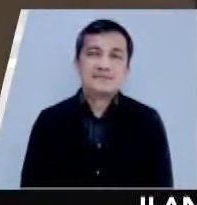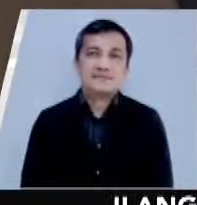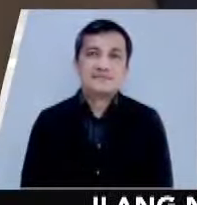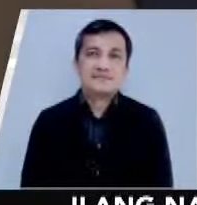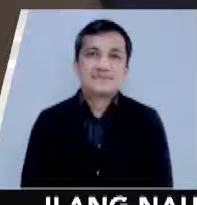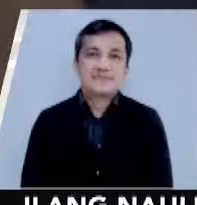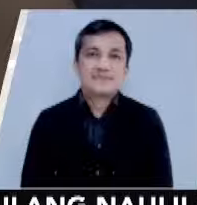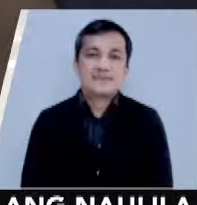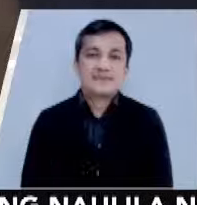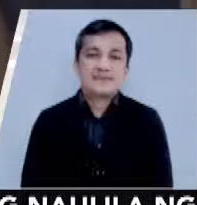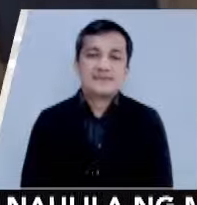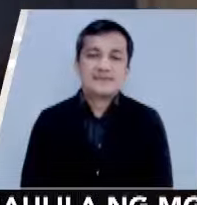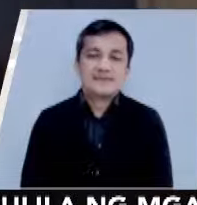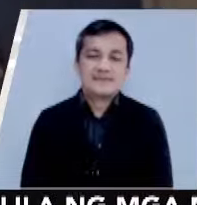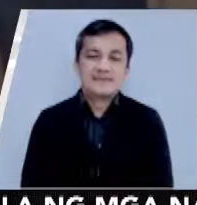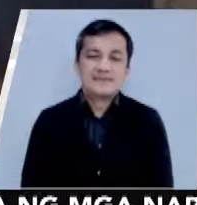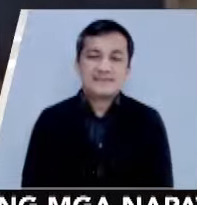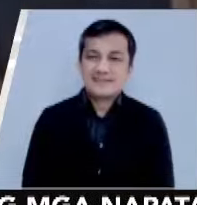Tara!